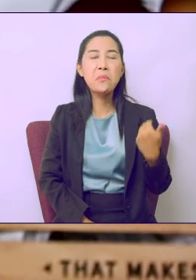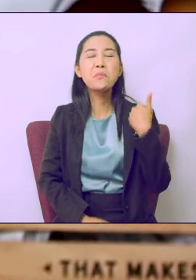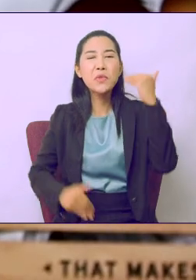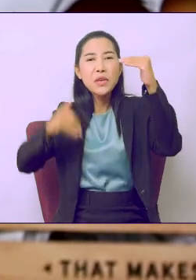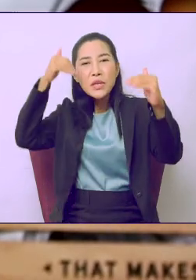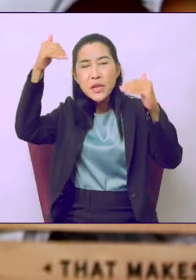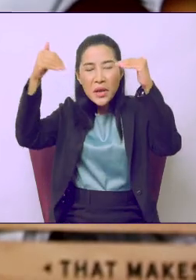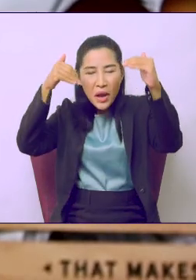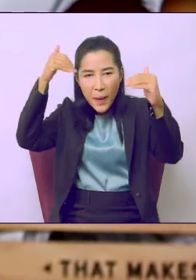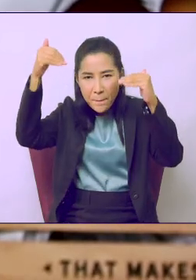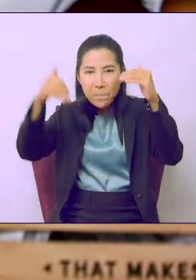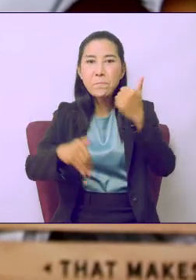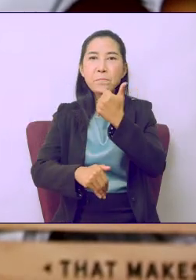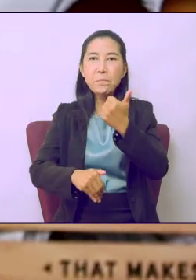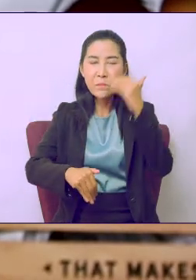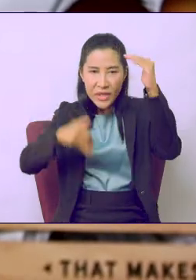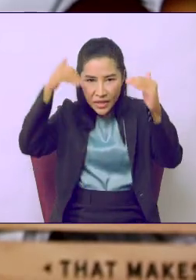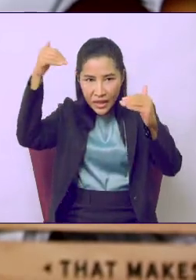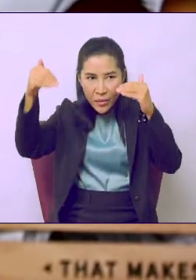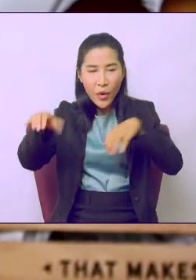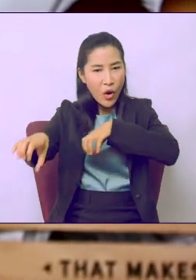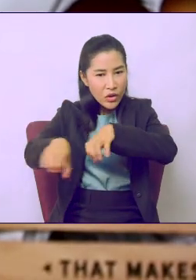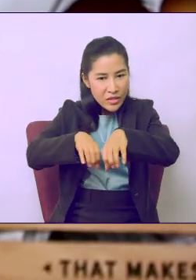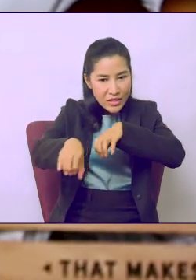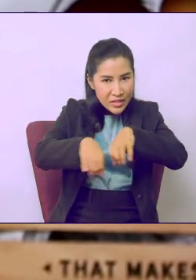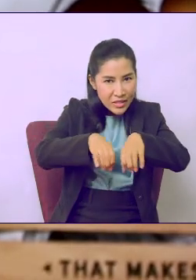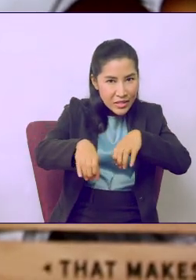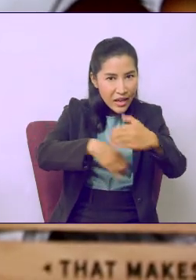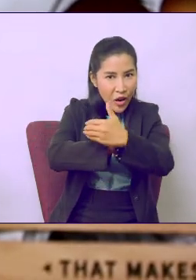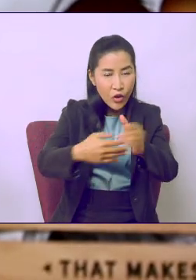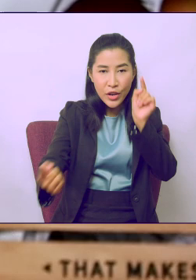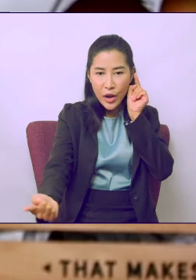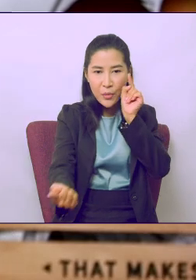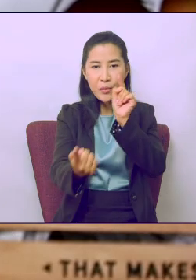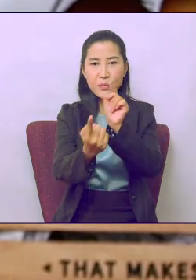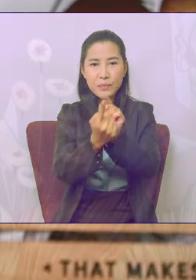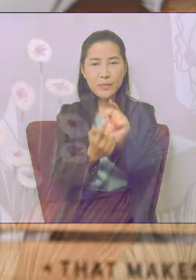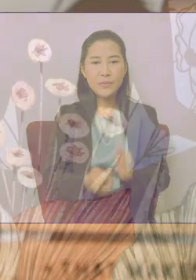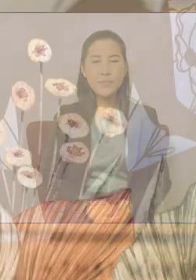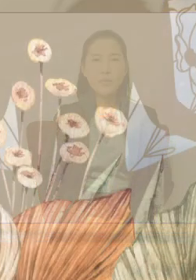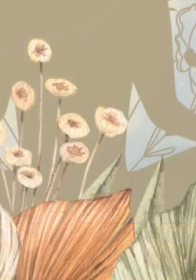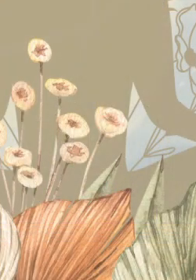ก่อนนะครับเดี๋ยวต้องเป็น workshopก่อนเดี๋ยวขอจัดห้องแป๊บนึงนะครับแล้วก็เดี๋ยวกลับมาพบกัน